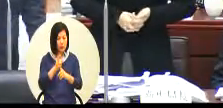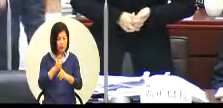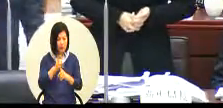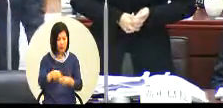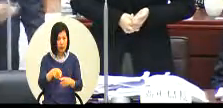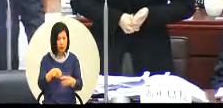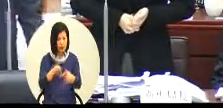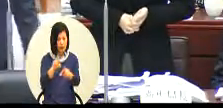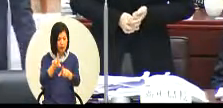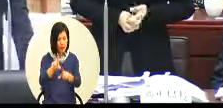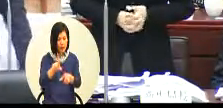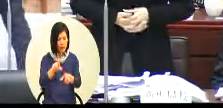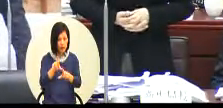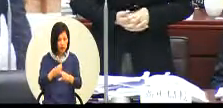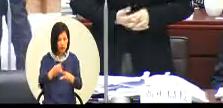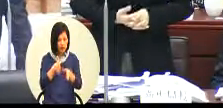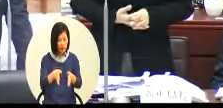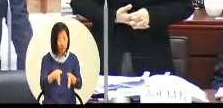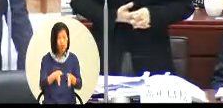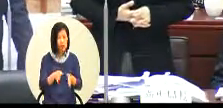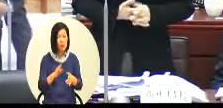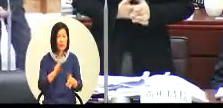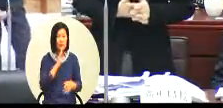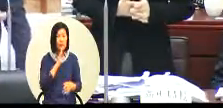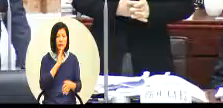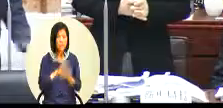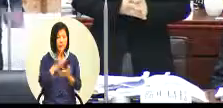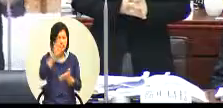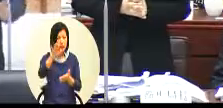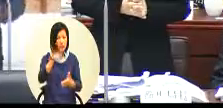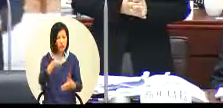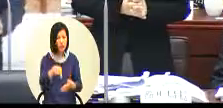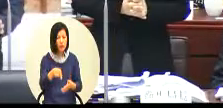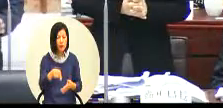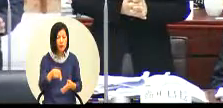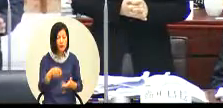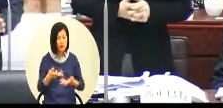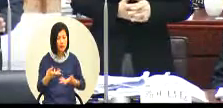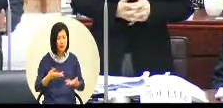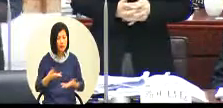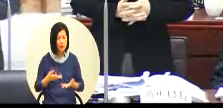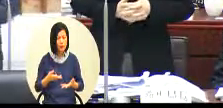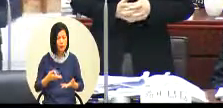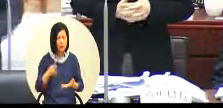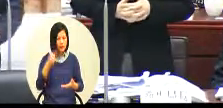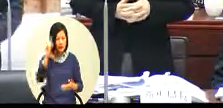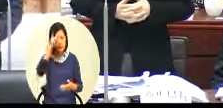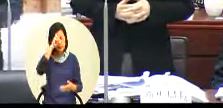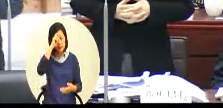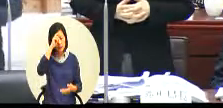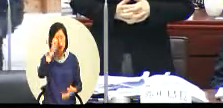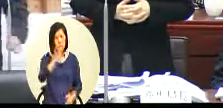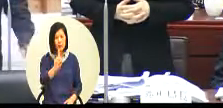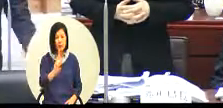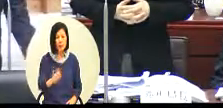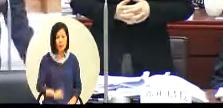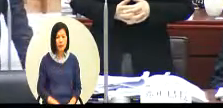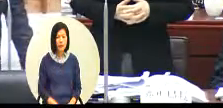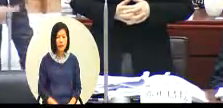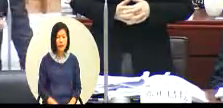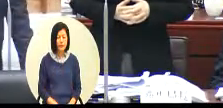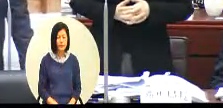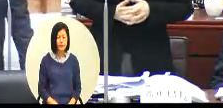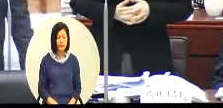神，我请教你，你在未来，你对于这上面的一个期程，是多少的期程能够达到